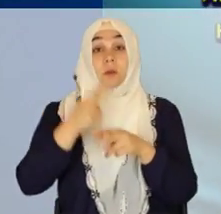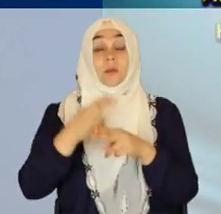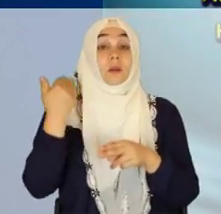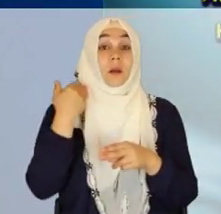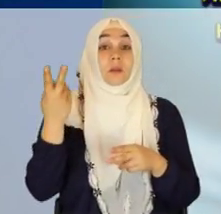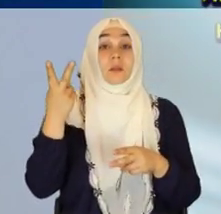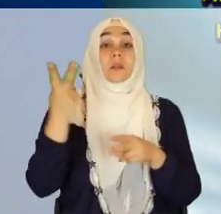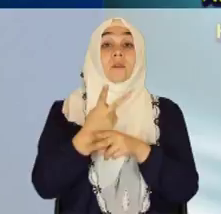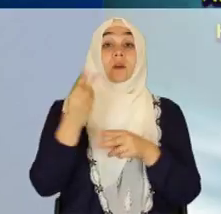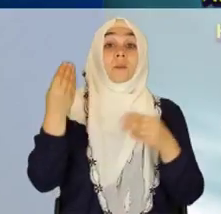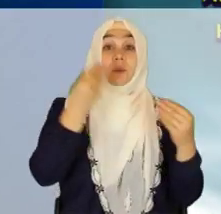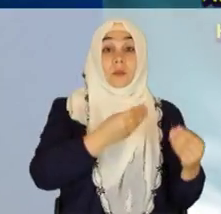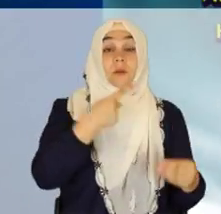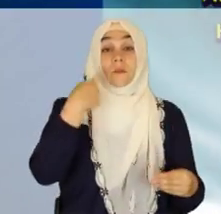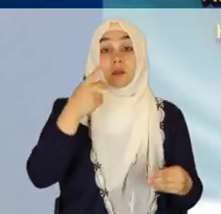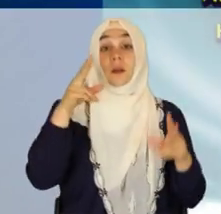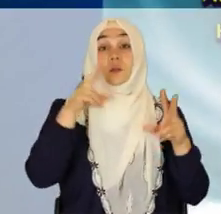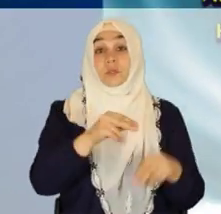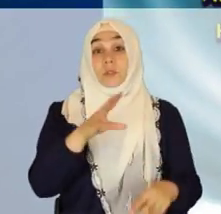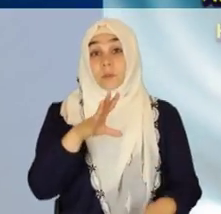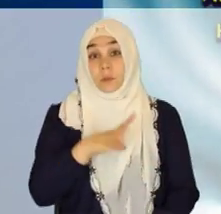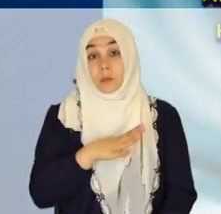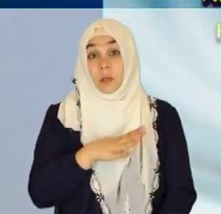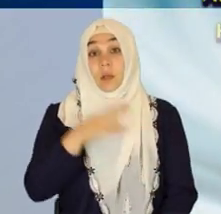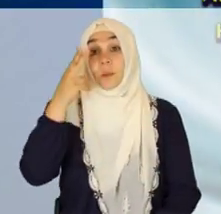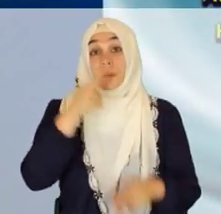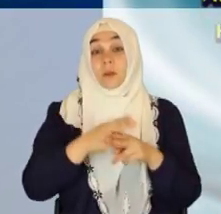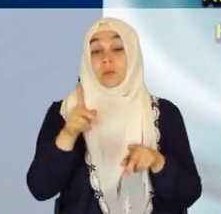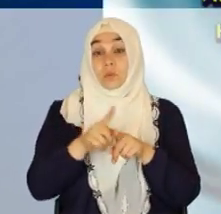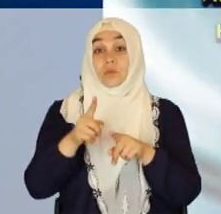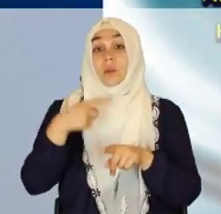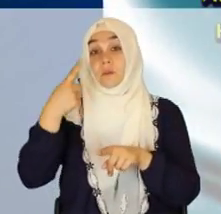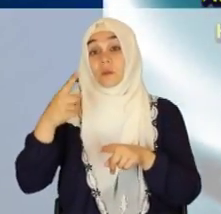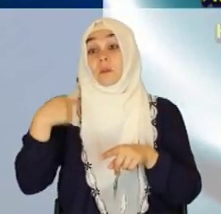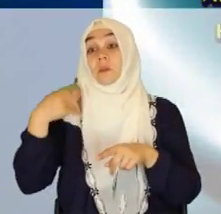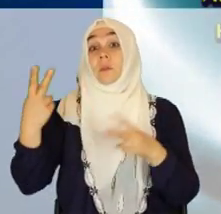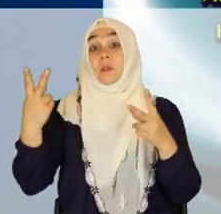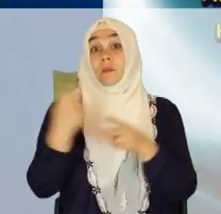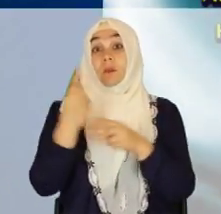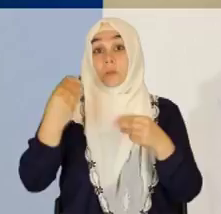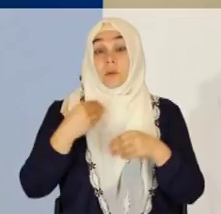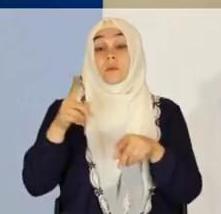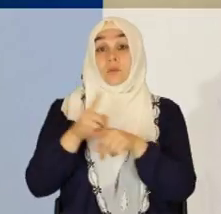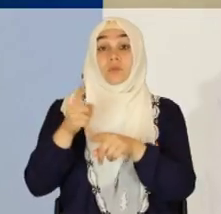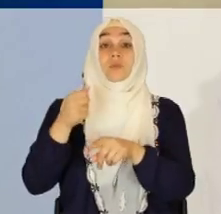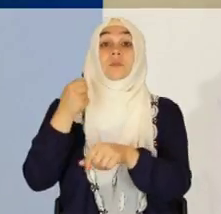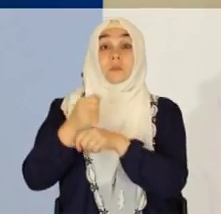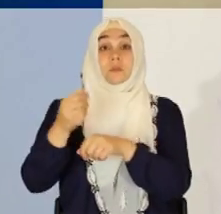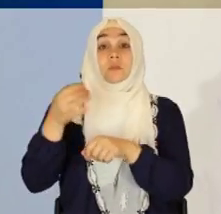qarzni 2 hissa qilib qaytarishni va'da qilgan. Aka ham shuni talab qilyapti. Shu to'g'rimi? Bu